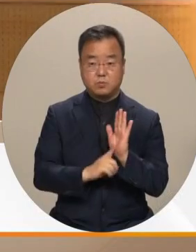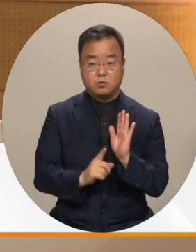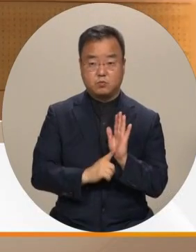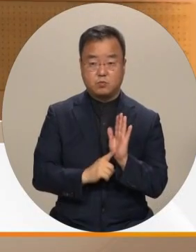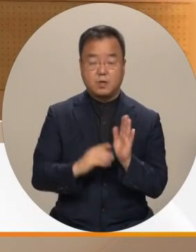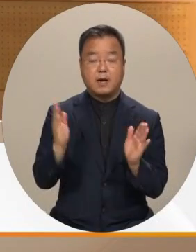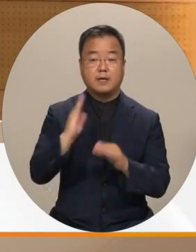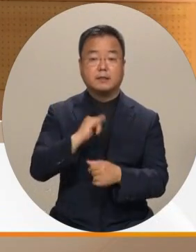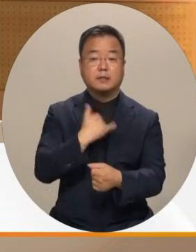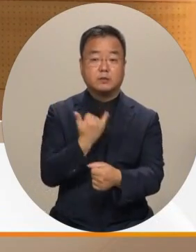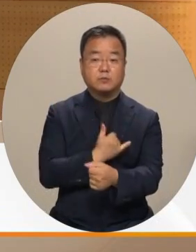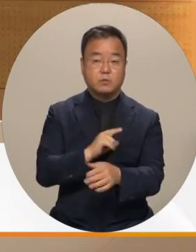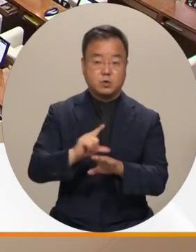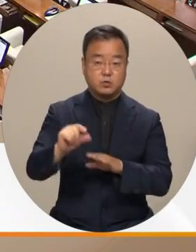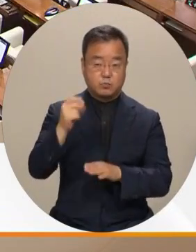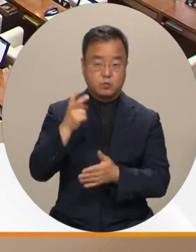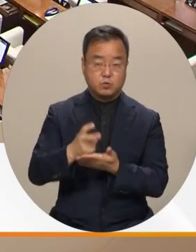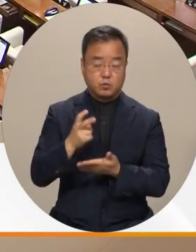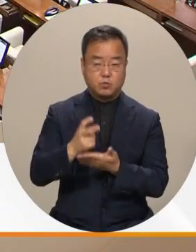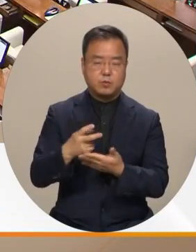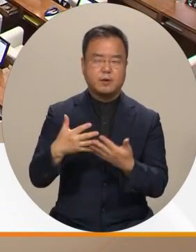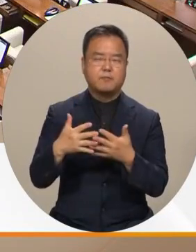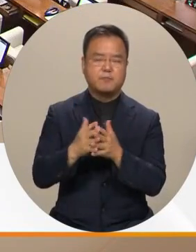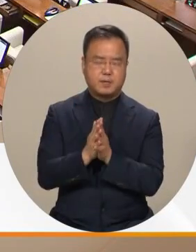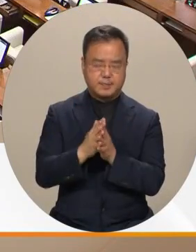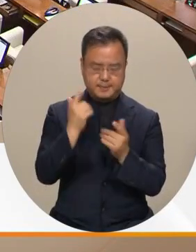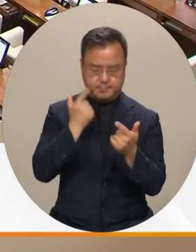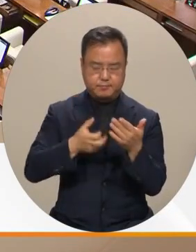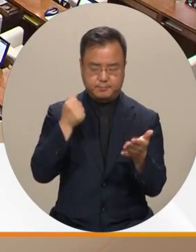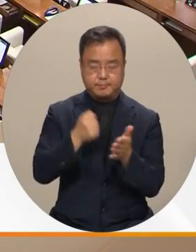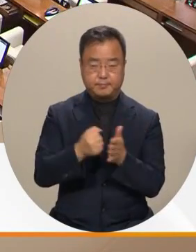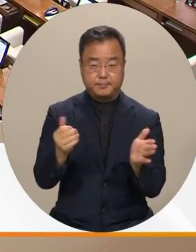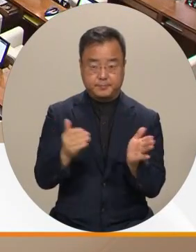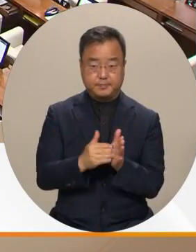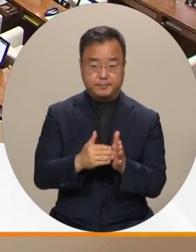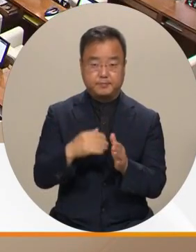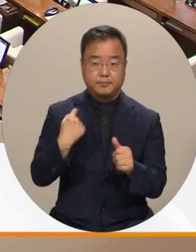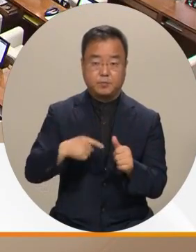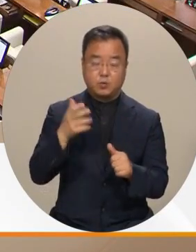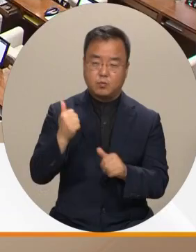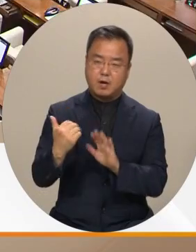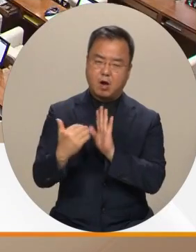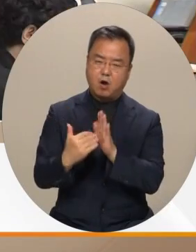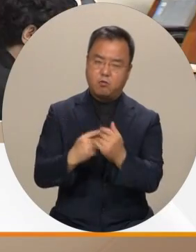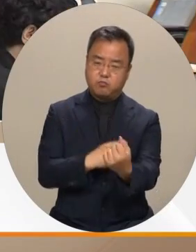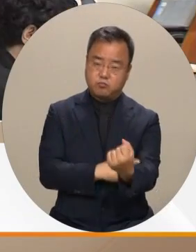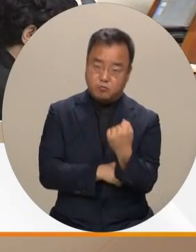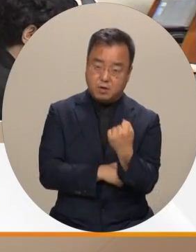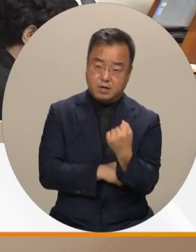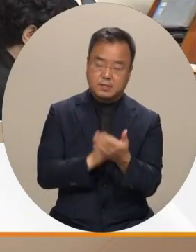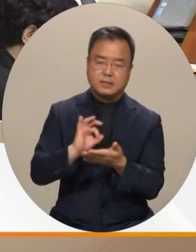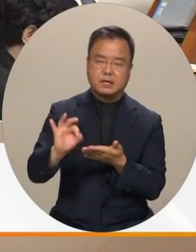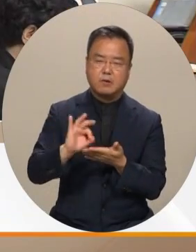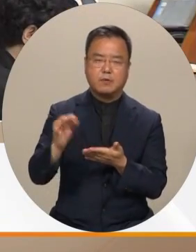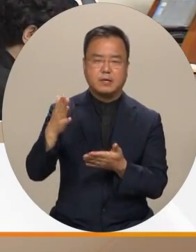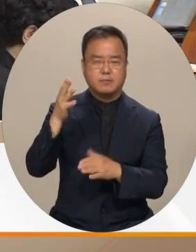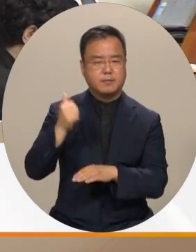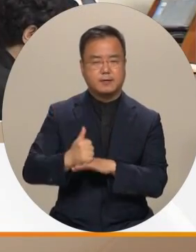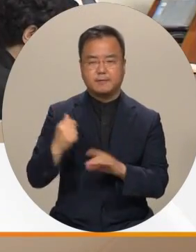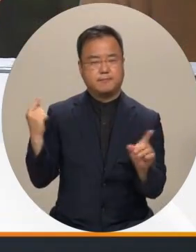학생 인권 조례 폐지가 확정이 됐습니다이 교육감의 제의 요구에도 결과를 뒤집지는 못한